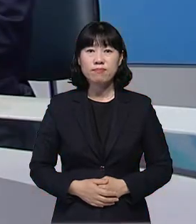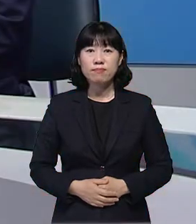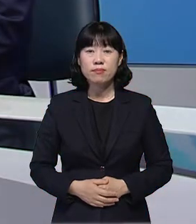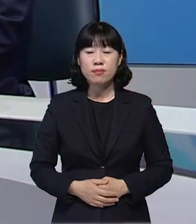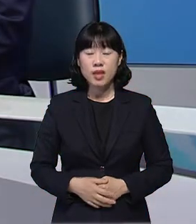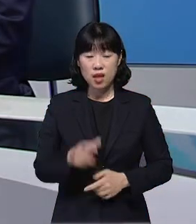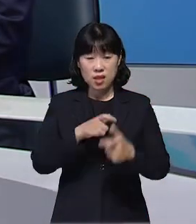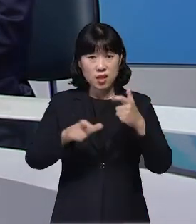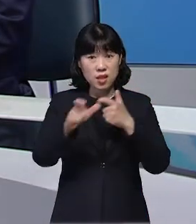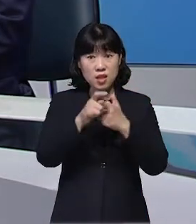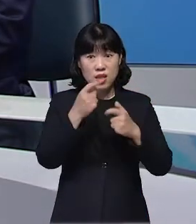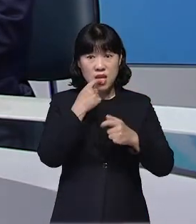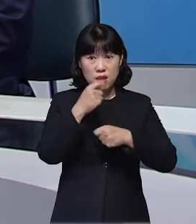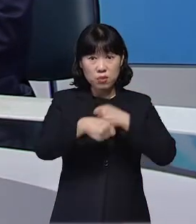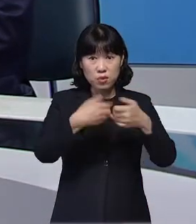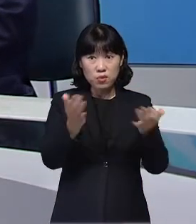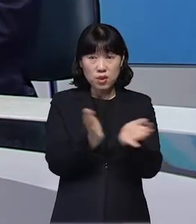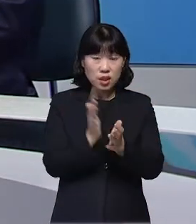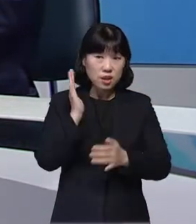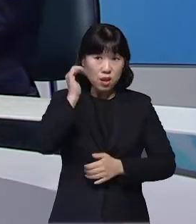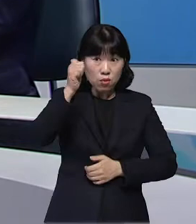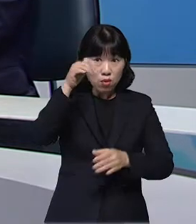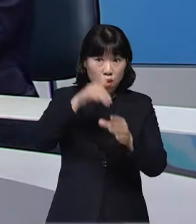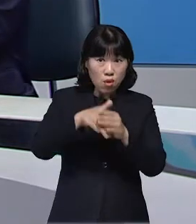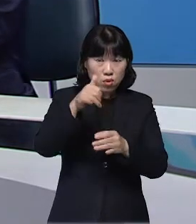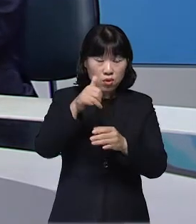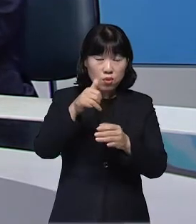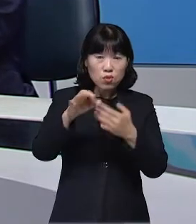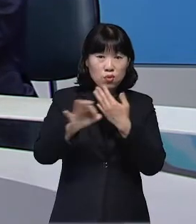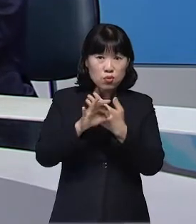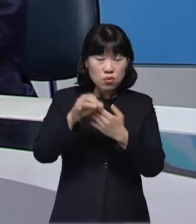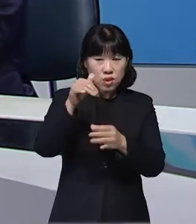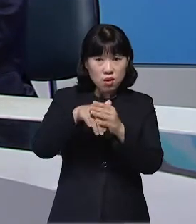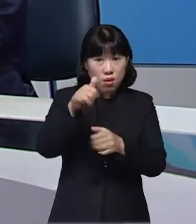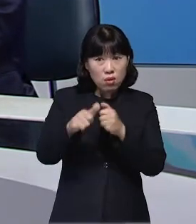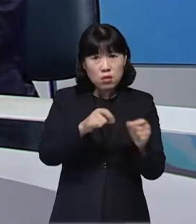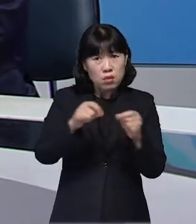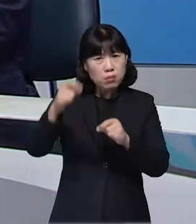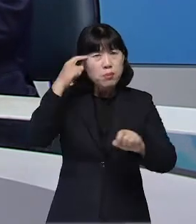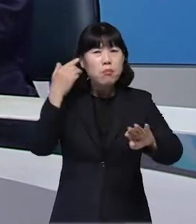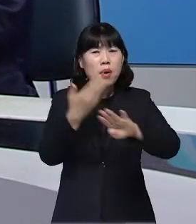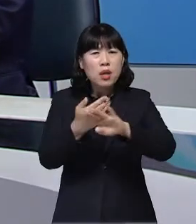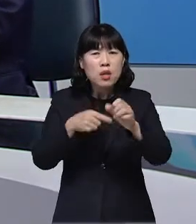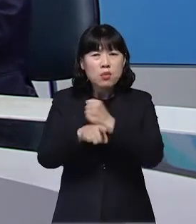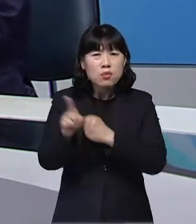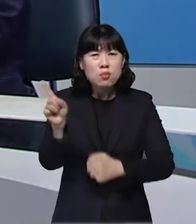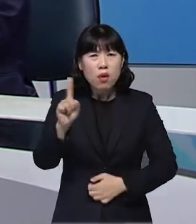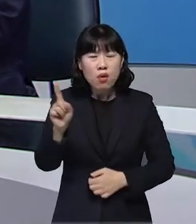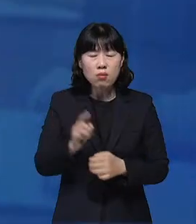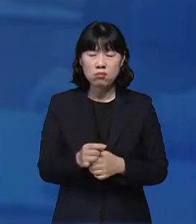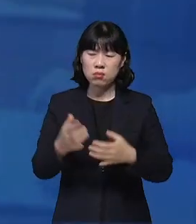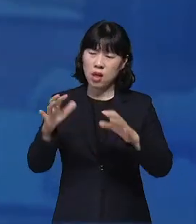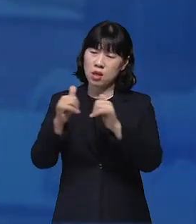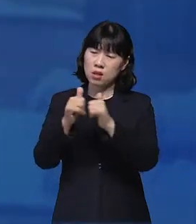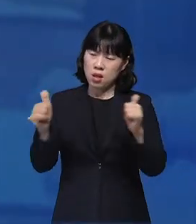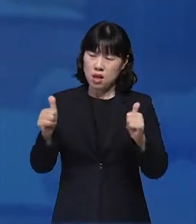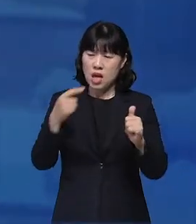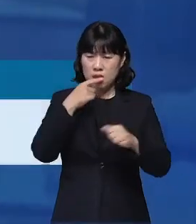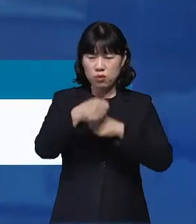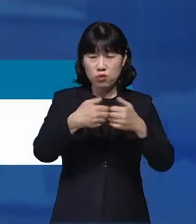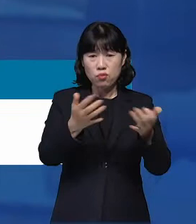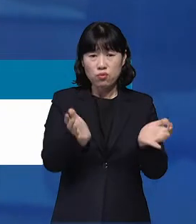아 이 더불어 민주당 의 대선후보 경선 연기에 반대 하시는 이유를 좀 말씀해 주시죠 지금 우리 국민들 민주당 경선